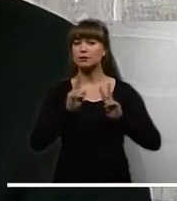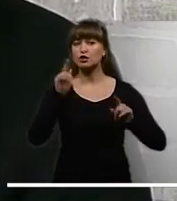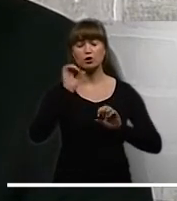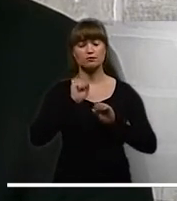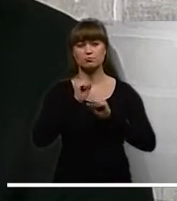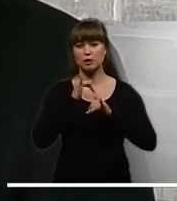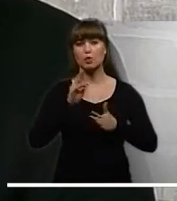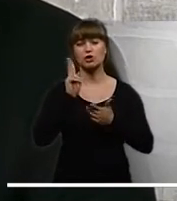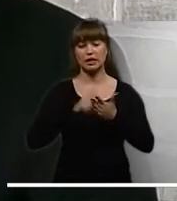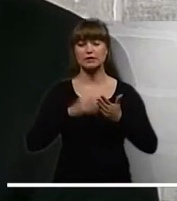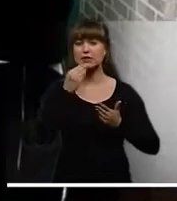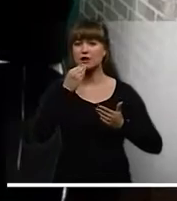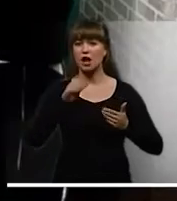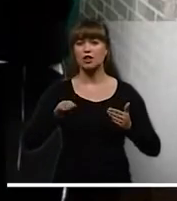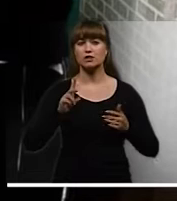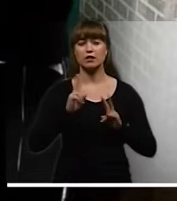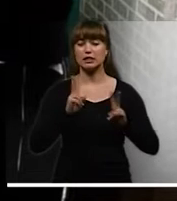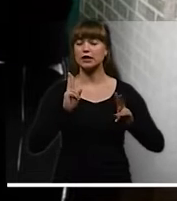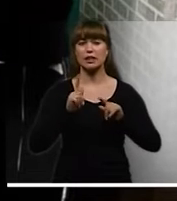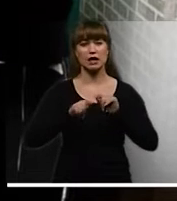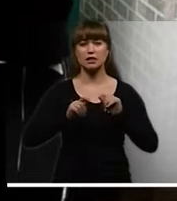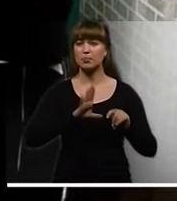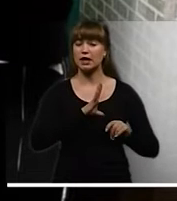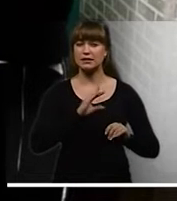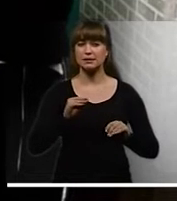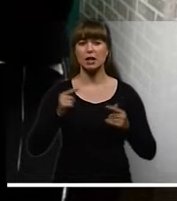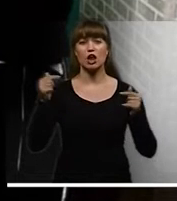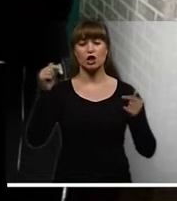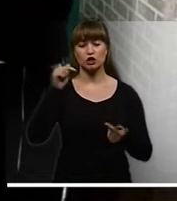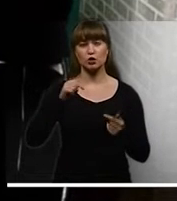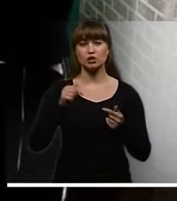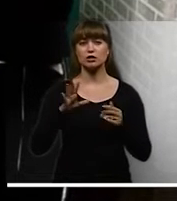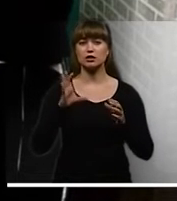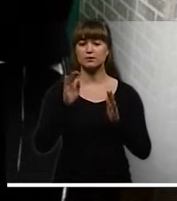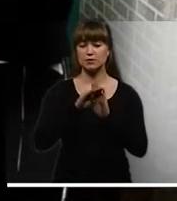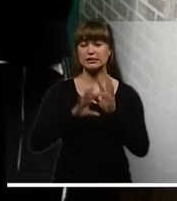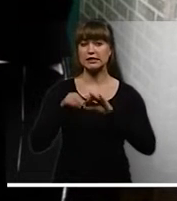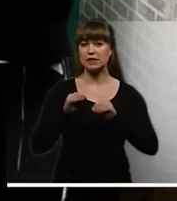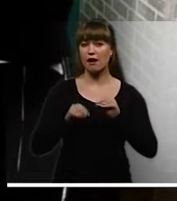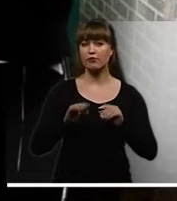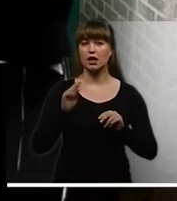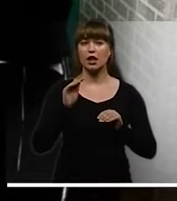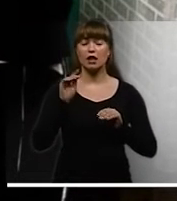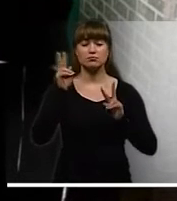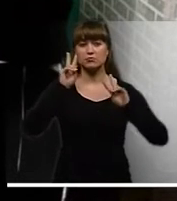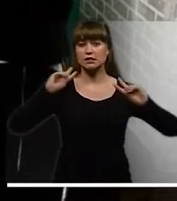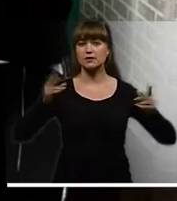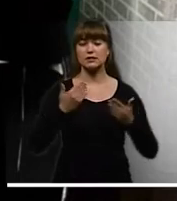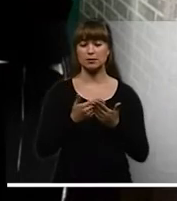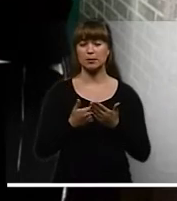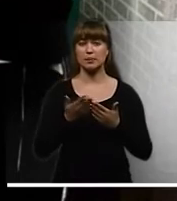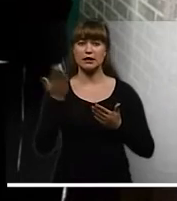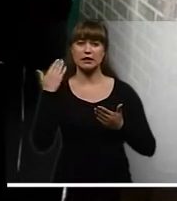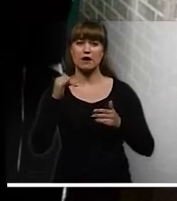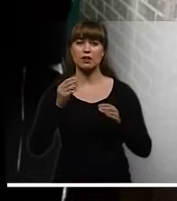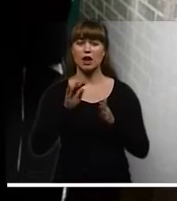может гарантировать качество, потому что они никогда не проходили испытаний. Точно состав их неизвестен. Вот на примере недавних препаратов,